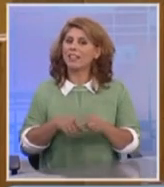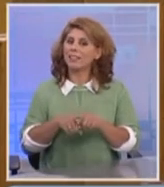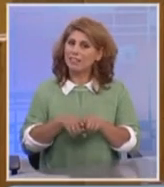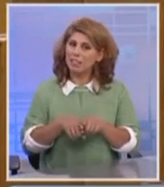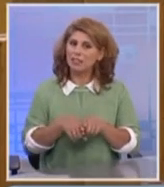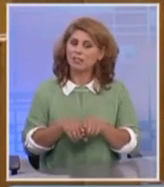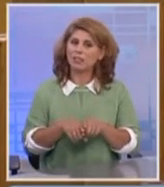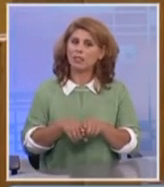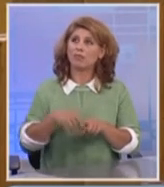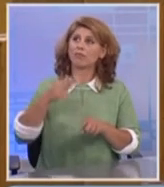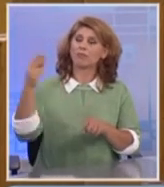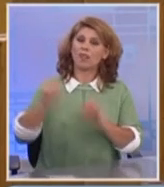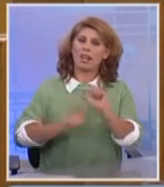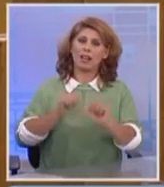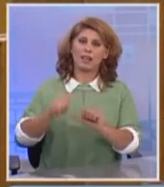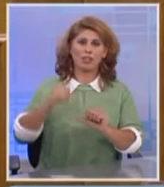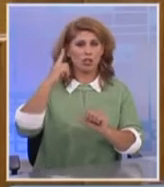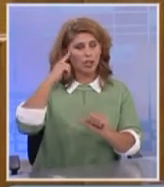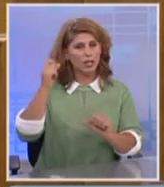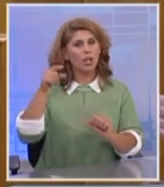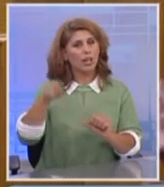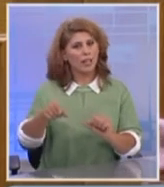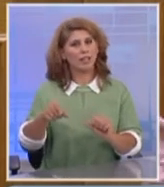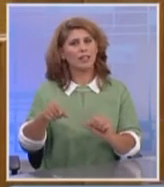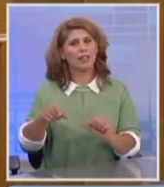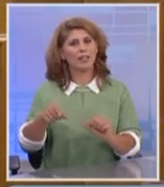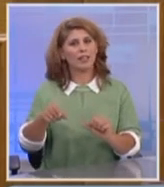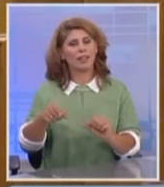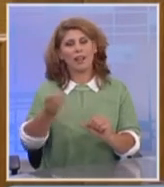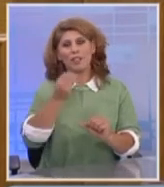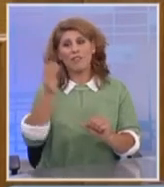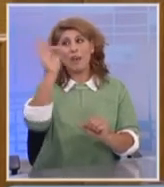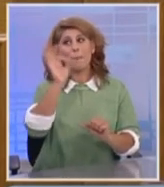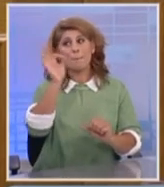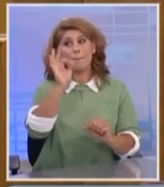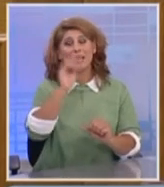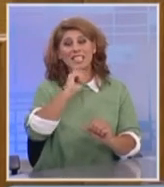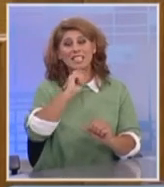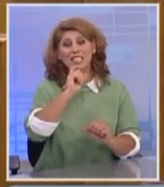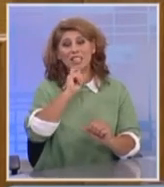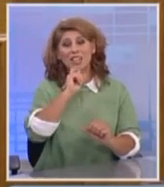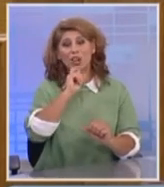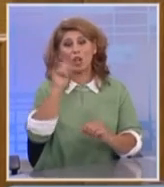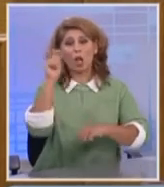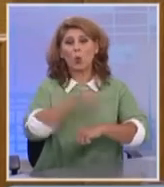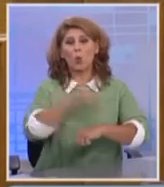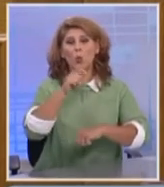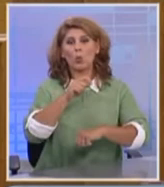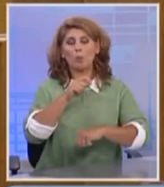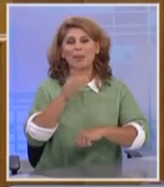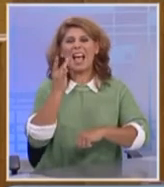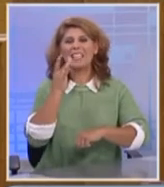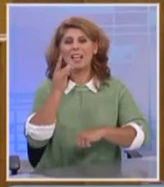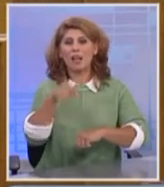με τις περιβόητες αλλαγές στο λύκειο. Εκεί θα τρώει η μύγα σίδερο και το κουνούπι ατσάλι. Ένα λύκειο εξεταστικό